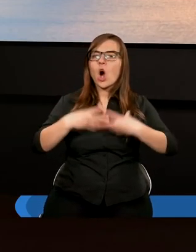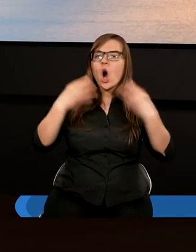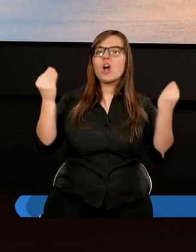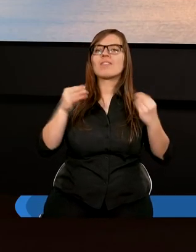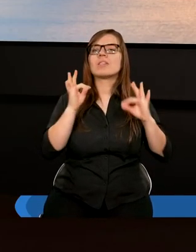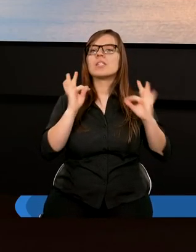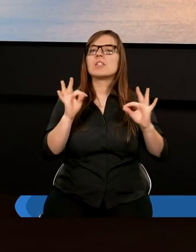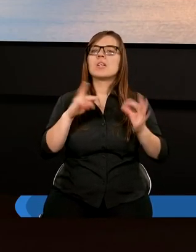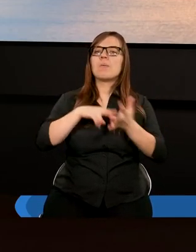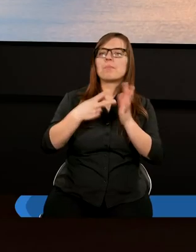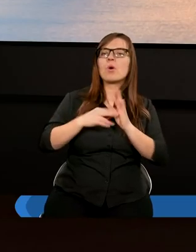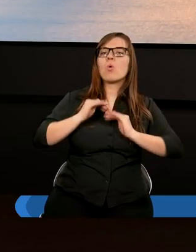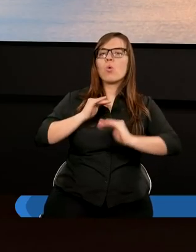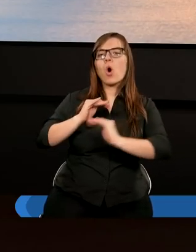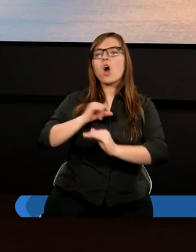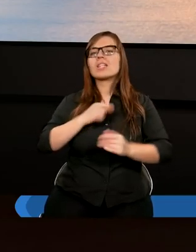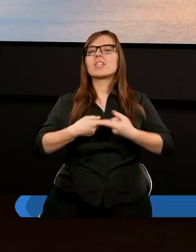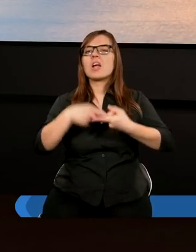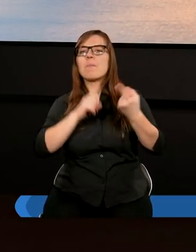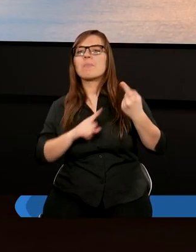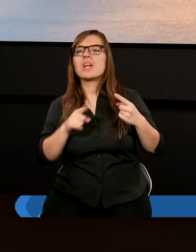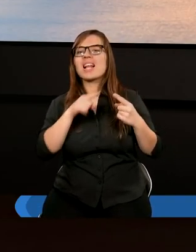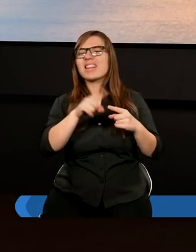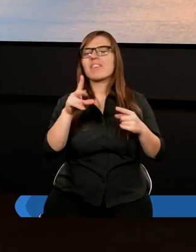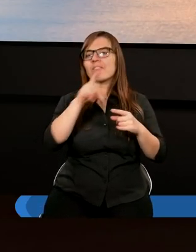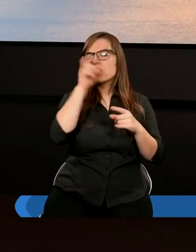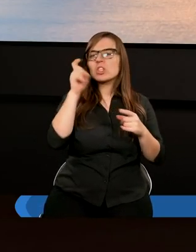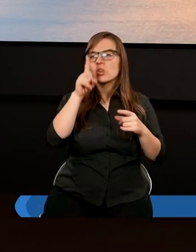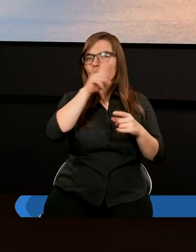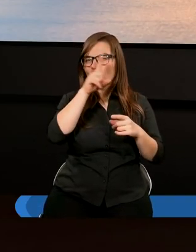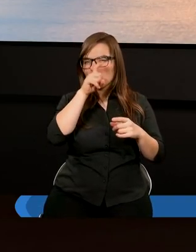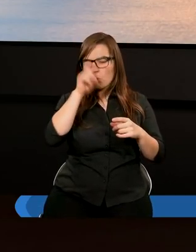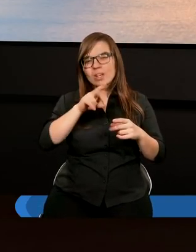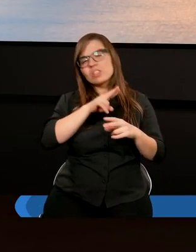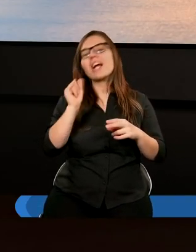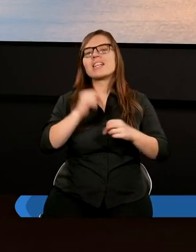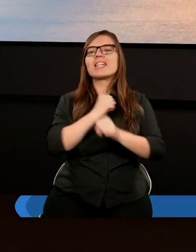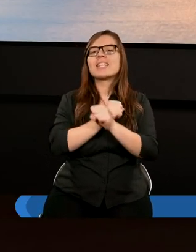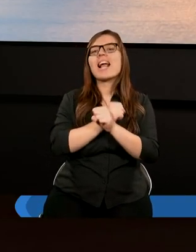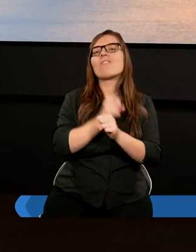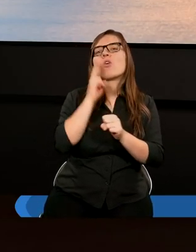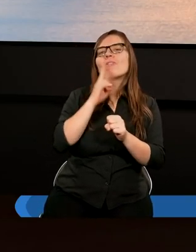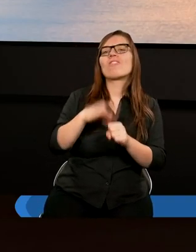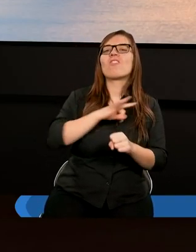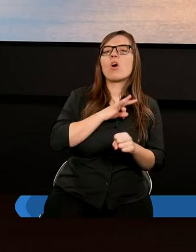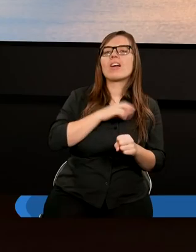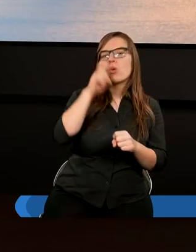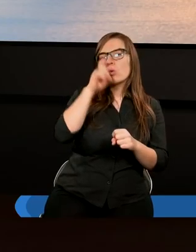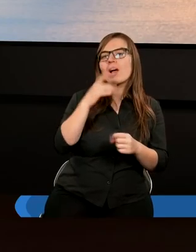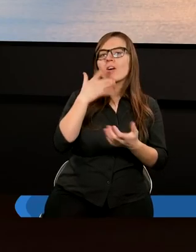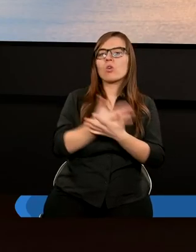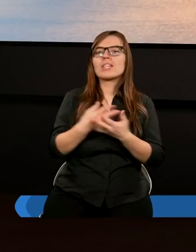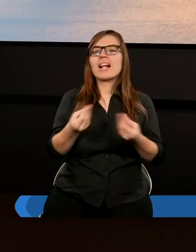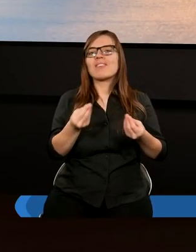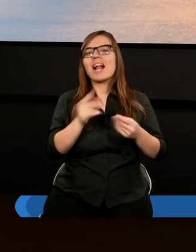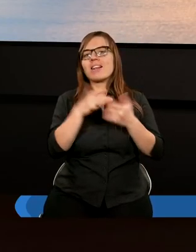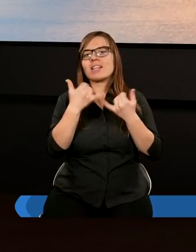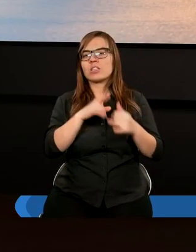byli naprawdę uchronieni od chyba nawet niewoli, która może spowodować złe korzystanie z dóbr, które mamy.